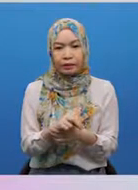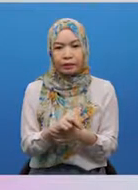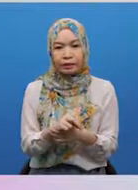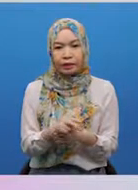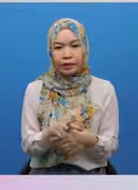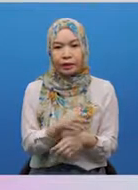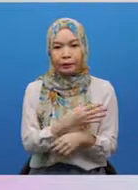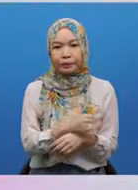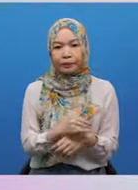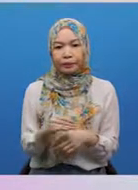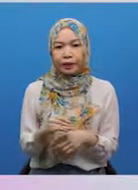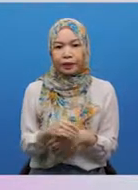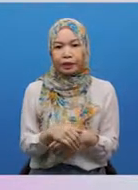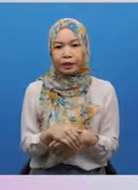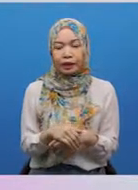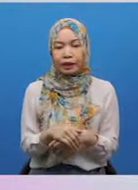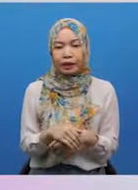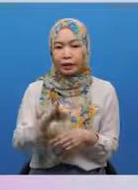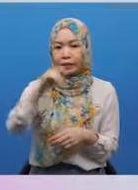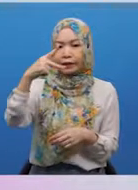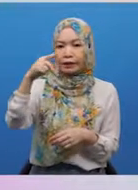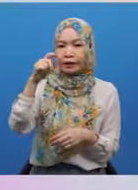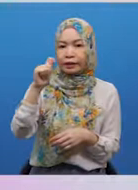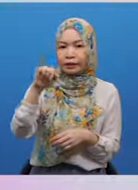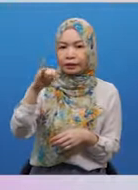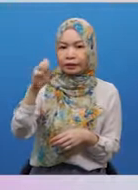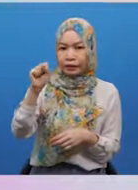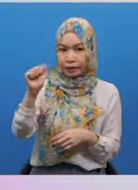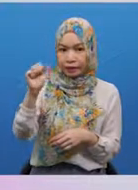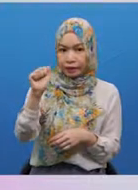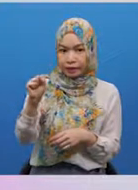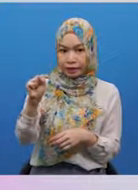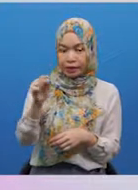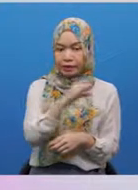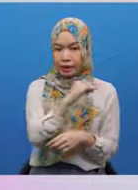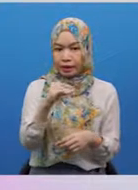gelaran iktisas dan gelaran kurniaan lain.